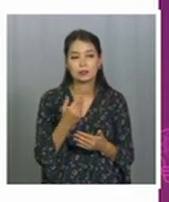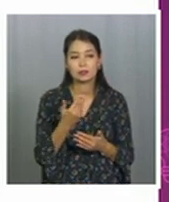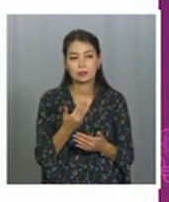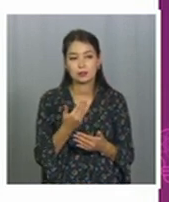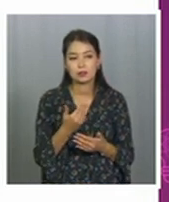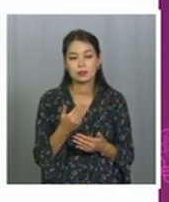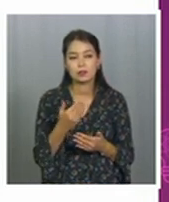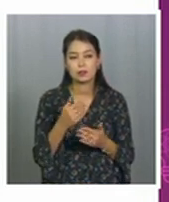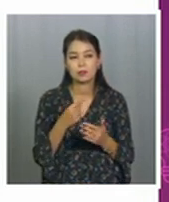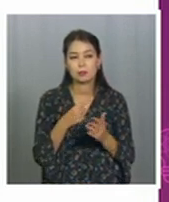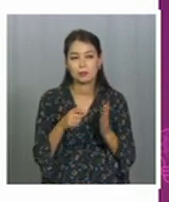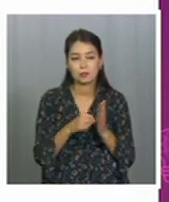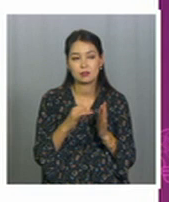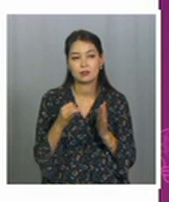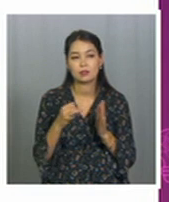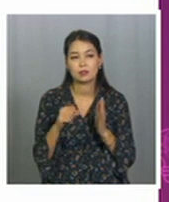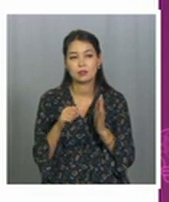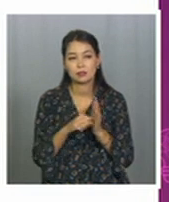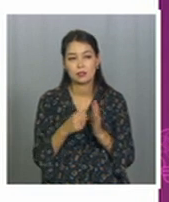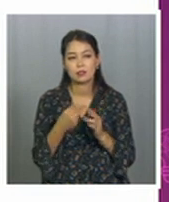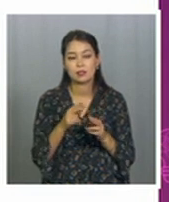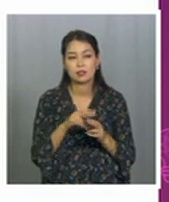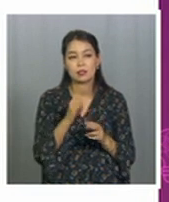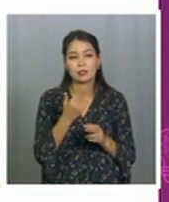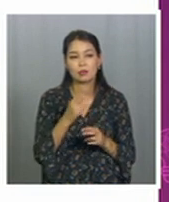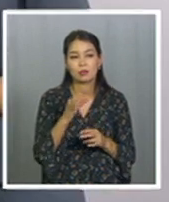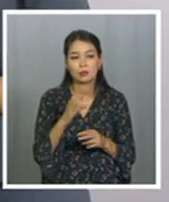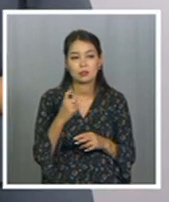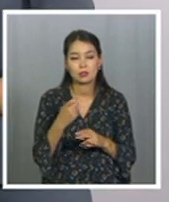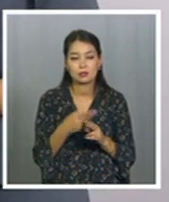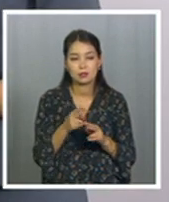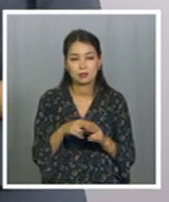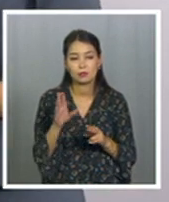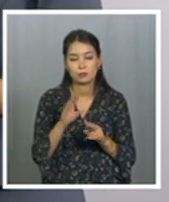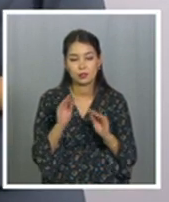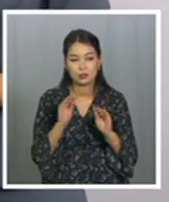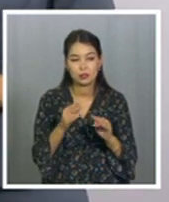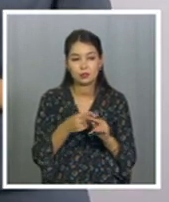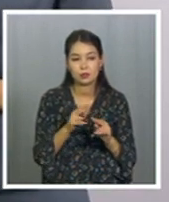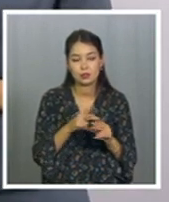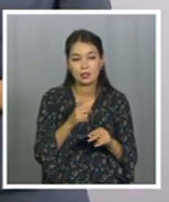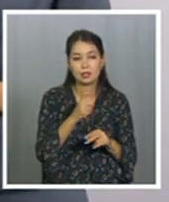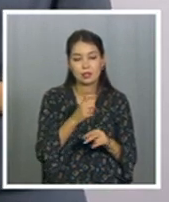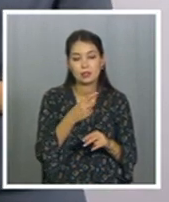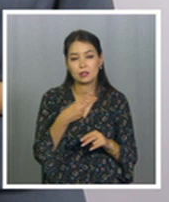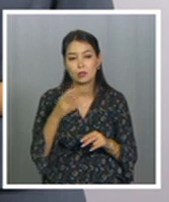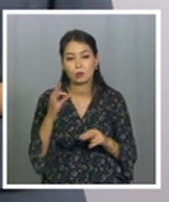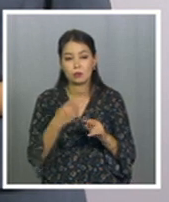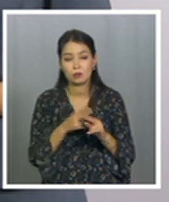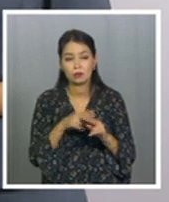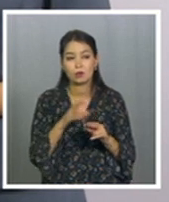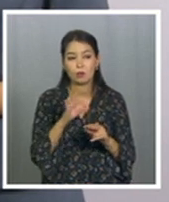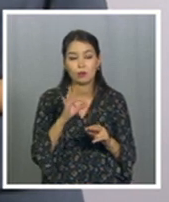пи бөліп 6 және x тең пи бөліп 6 түзулерін жүргіземіз. Және y тең 0 ол ox осы. Сонда